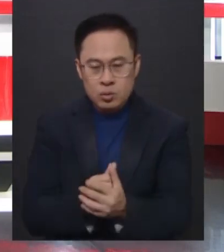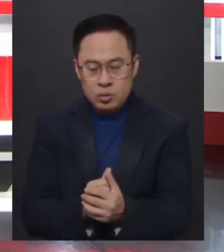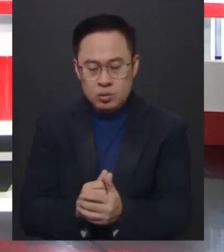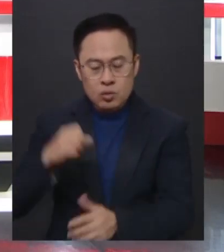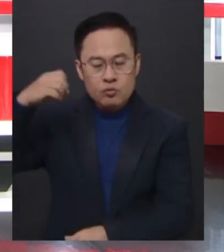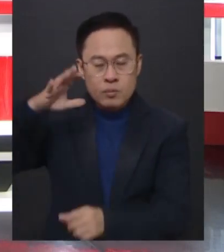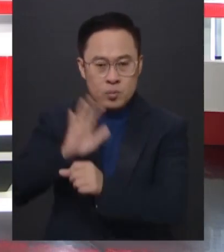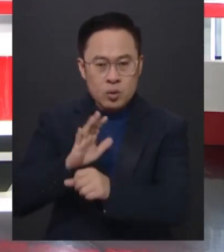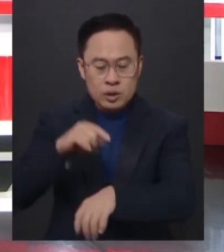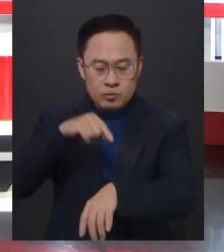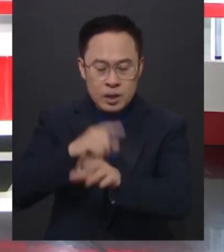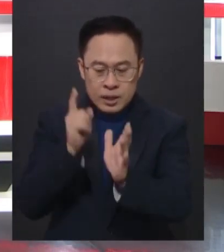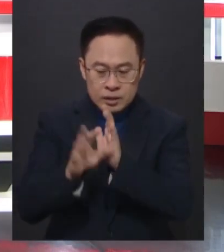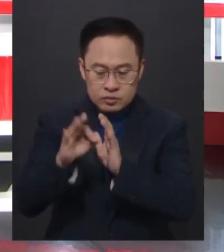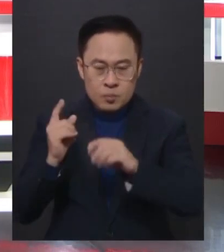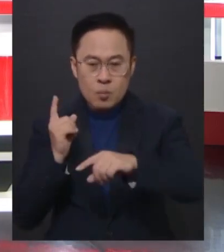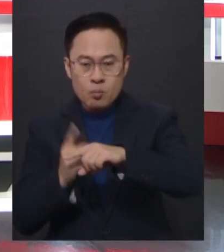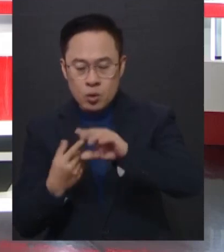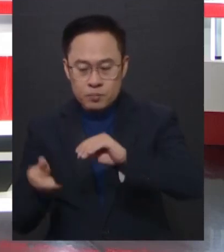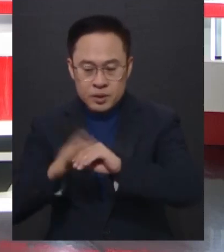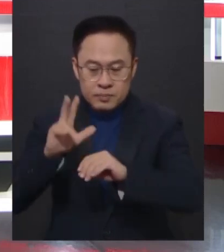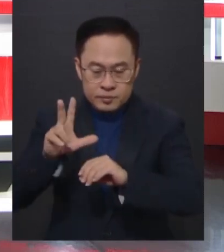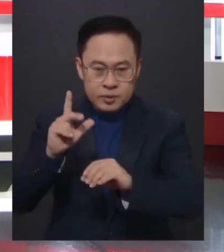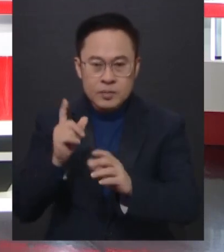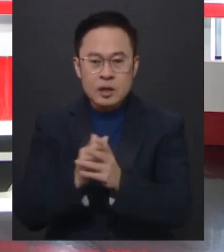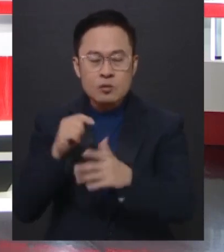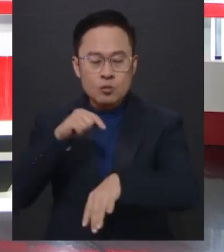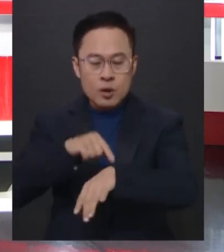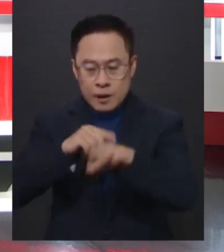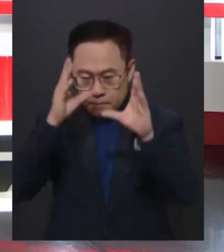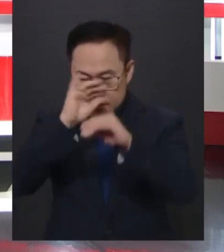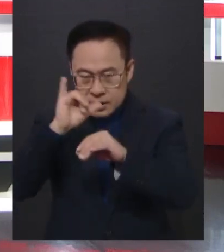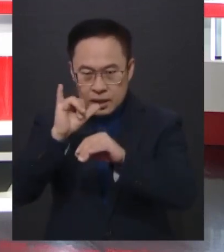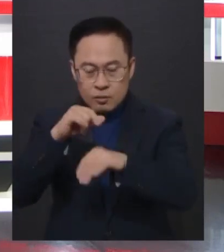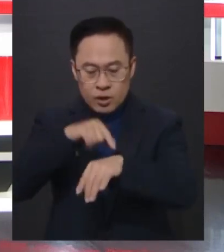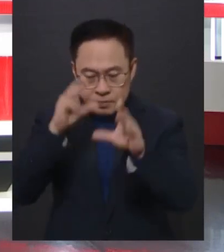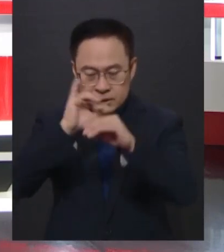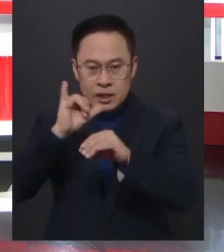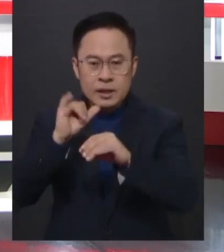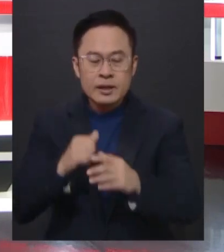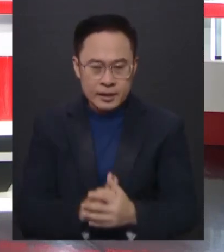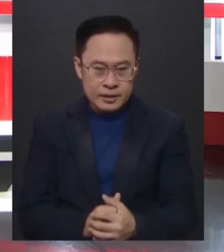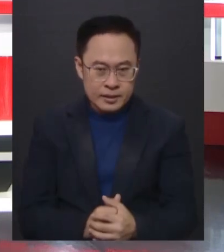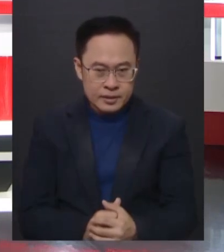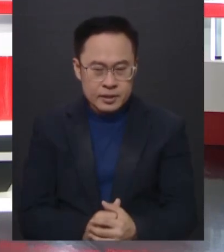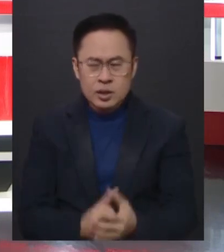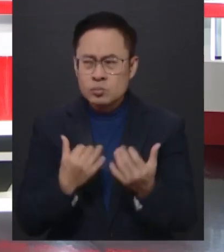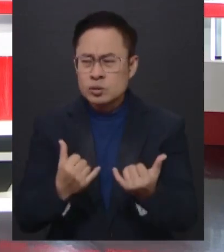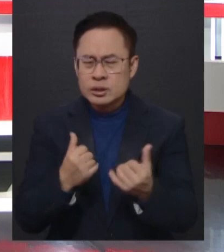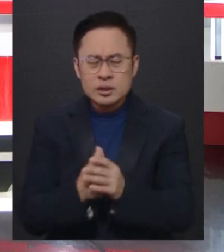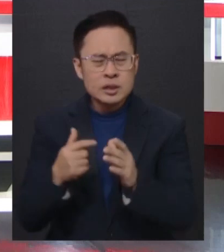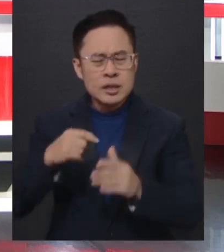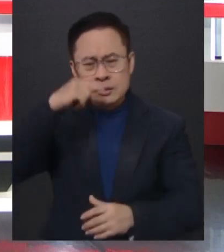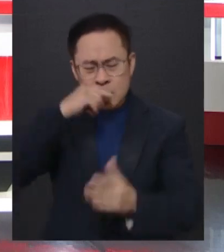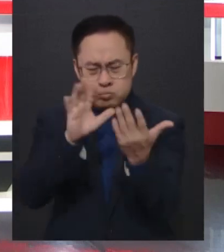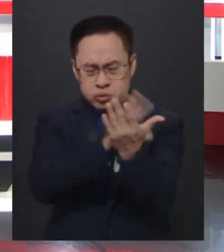วว่าถ้าจบ90ต้องต่อเวลายังไงก็ยังไม่มืดนะวป อ และเป็นอย่างนั้นจริง ๆใช่ค่ะแต่ช่วงนี้ต้องบอกว่าอากาศที่บ้